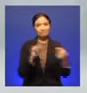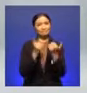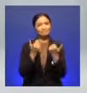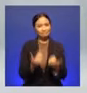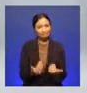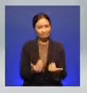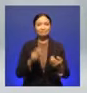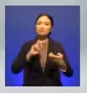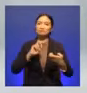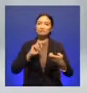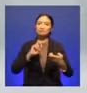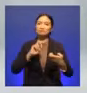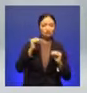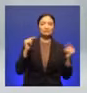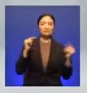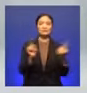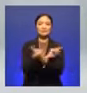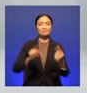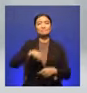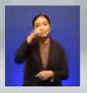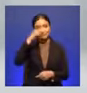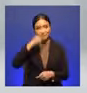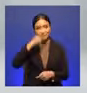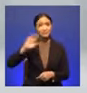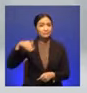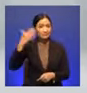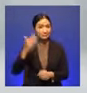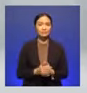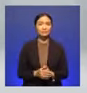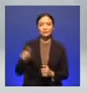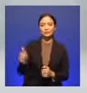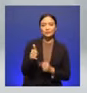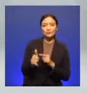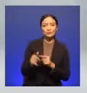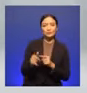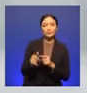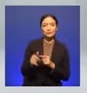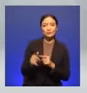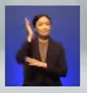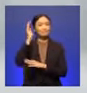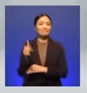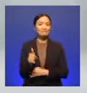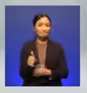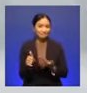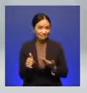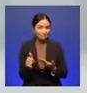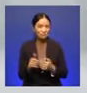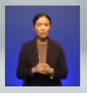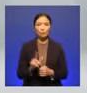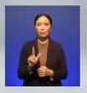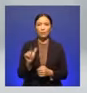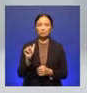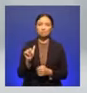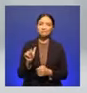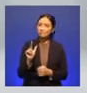ความเหลื่อมล้ำที่เกิดขึ้นในสังคมไทยท่านแรกนะคะคิดว่าวิทยากรท่านแรกของเราเนี่ยเป็นแม่เหล็กดึ